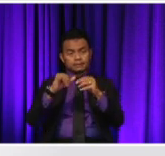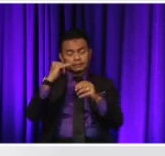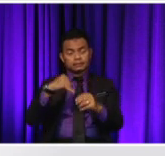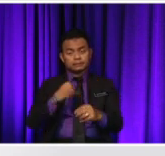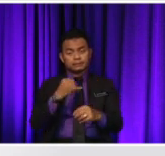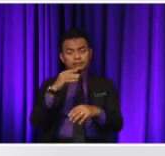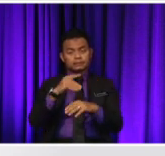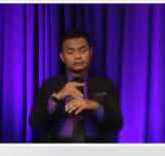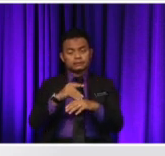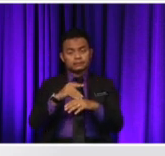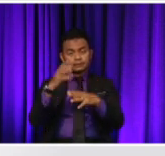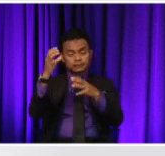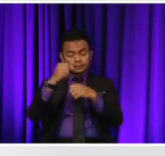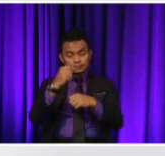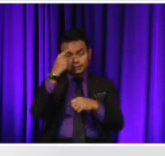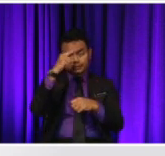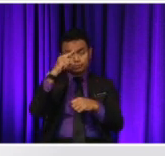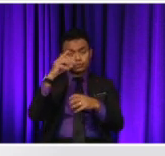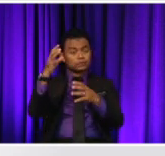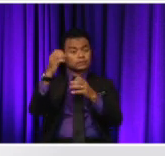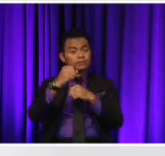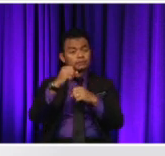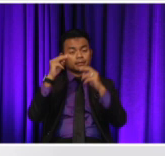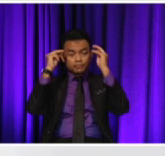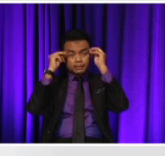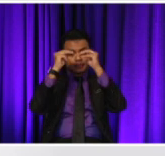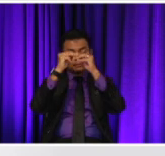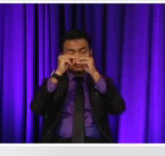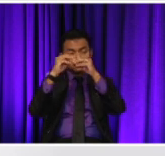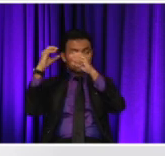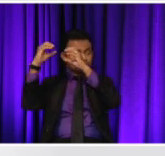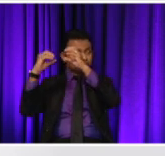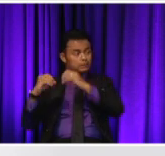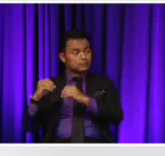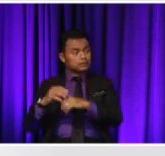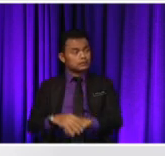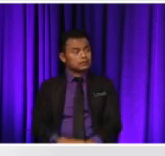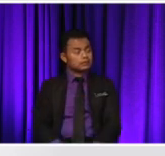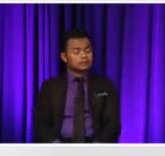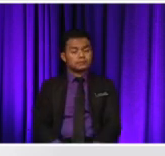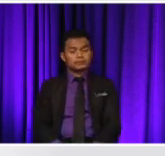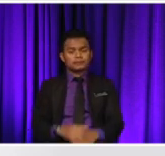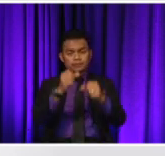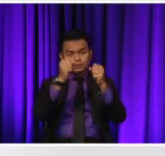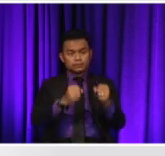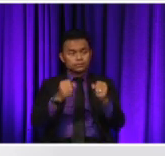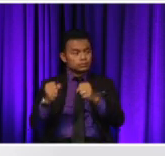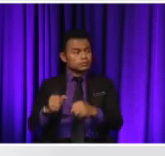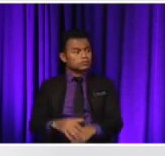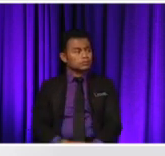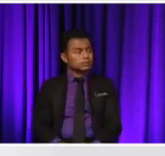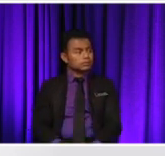untuk mencapai organisasi yang kedua pengorganisasian menyusun dan mengajukan sumber-sumber organisasi